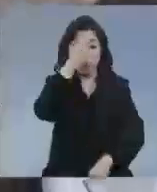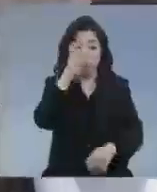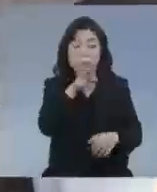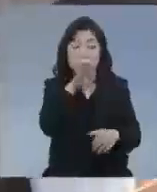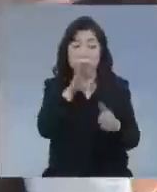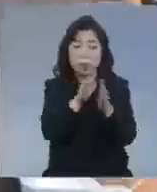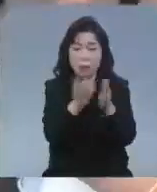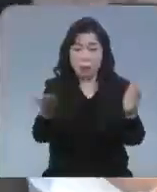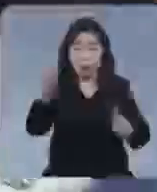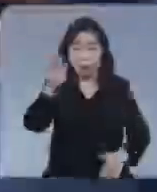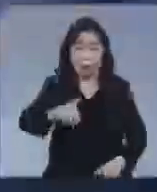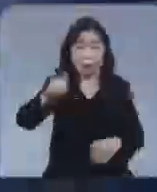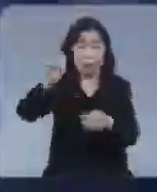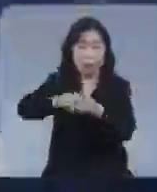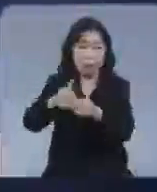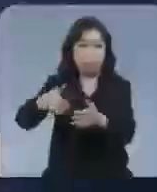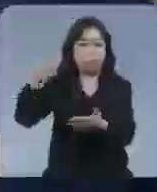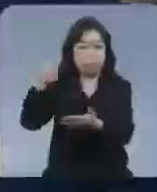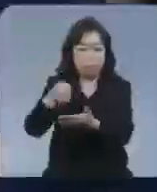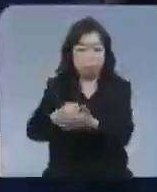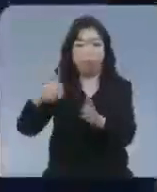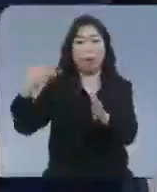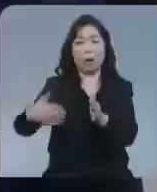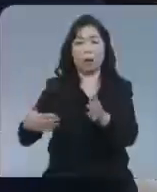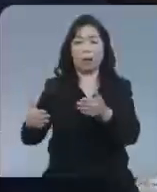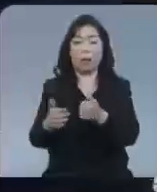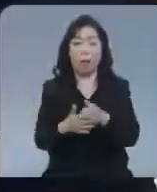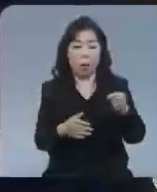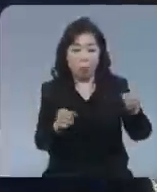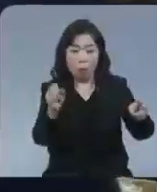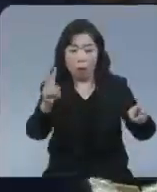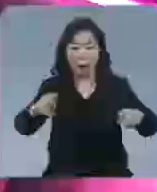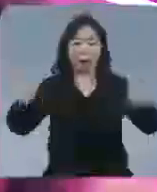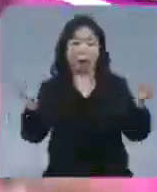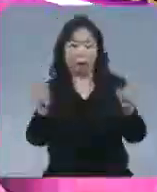党沈相丁、国民之党安哲秀等其他在野党候选